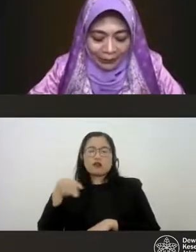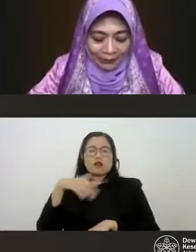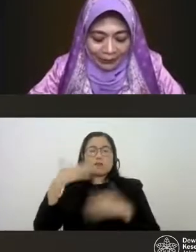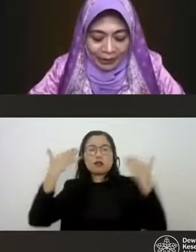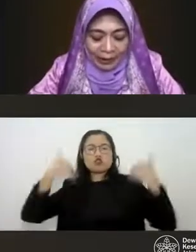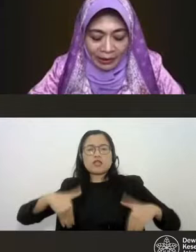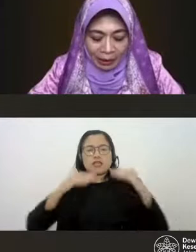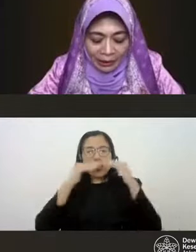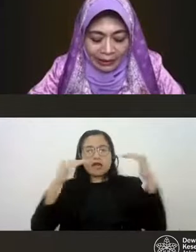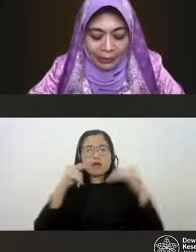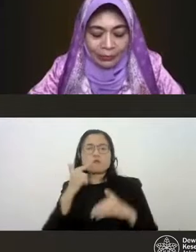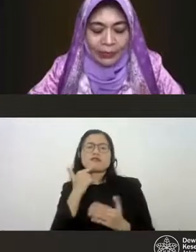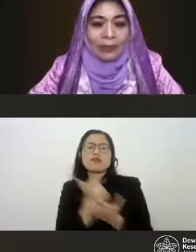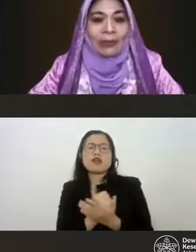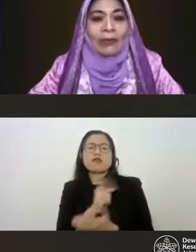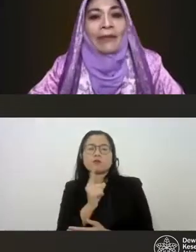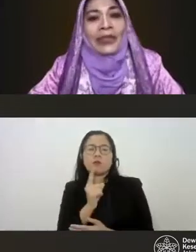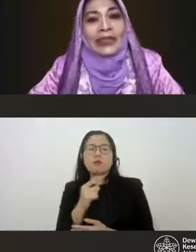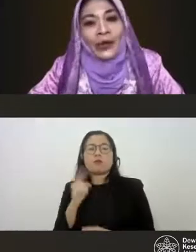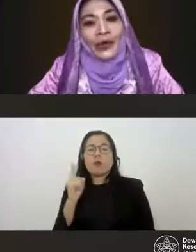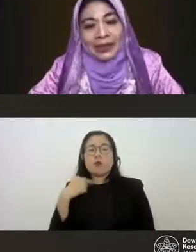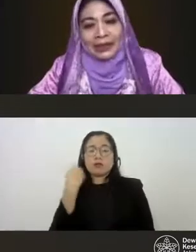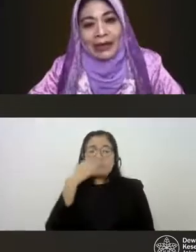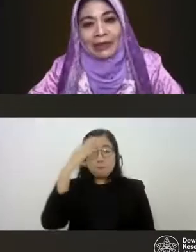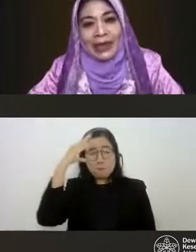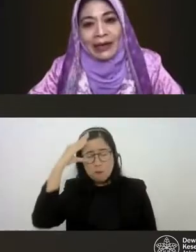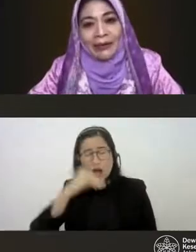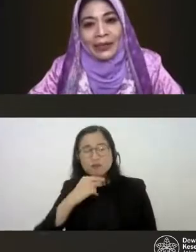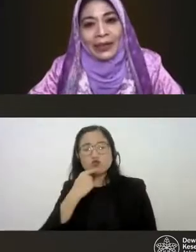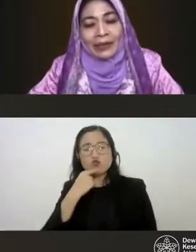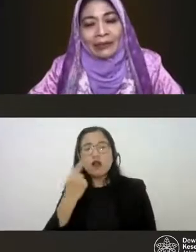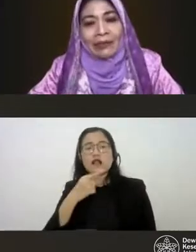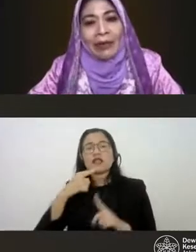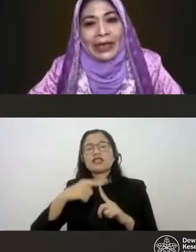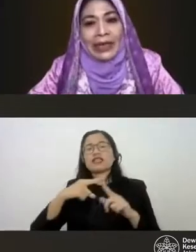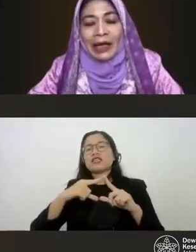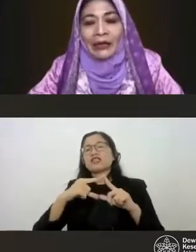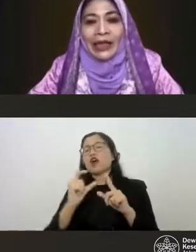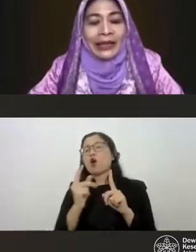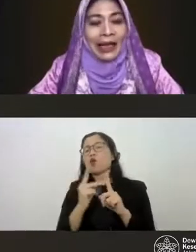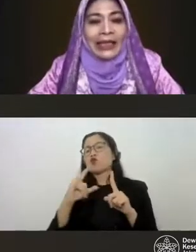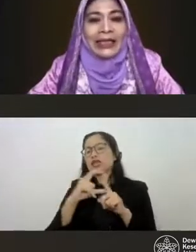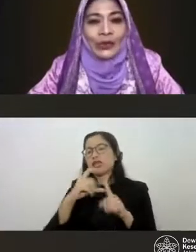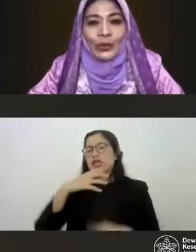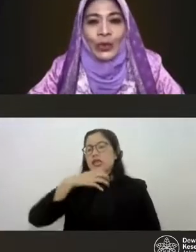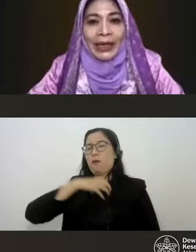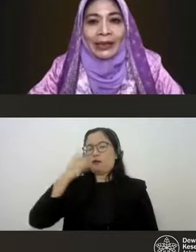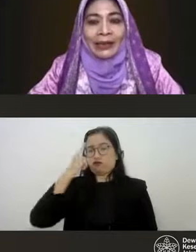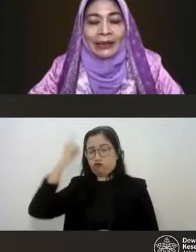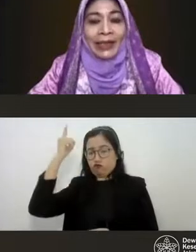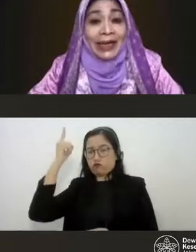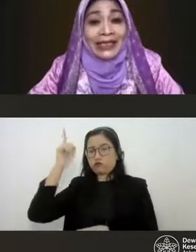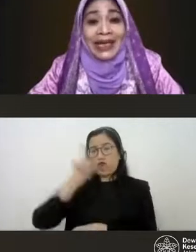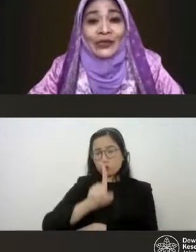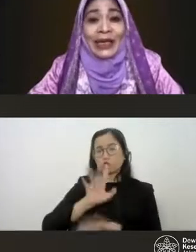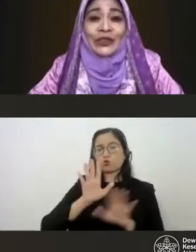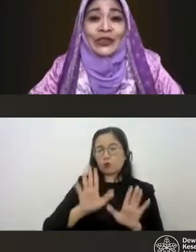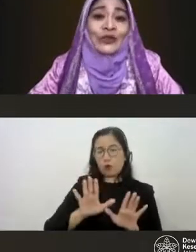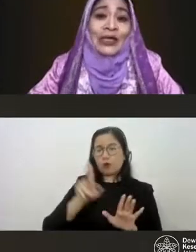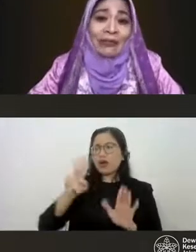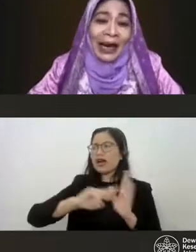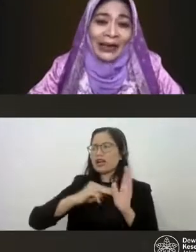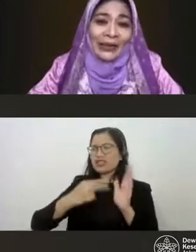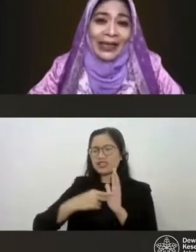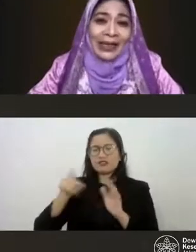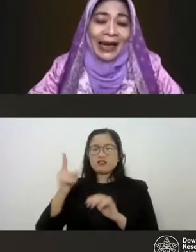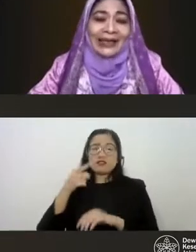Pertama, kalau kita betul-betul memahami tauhid dengan benar, bahwa dengan tauhid hanya ada satu Tuhan, berarti selain Tuhan itu